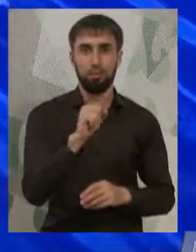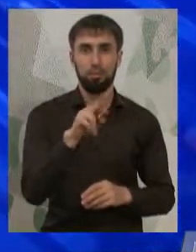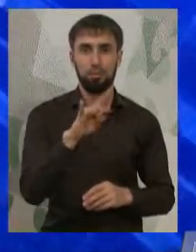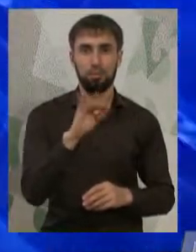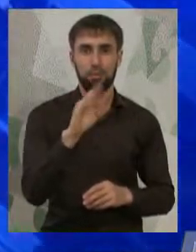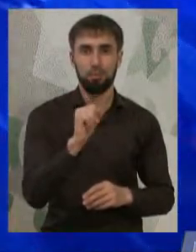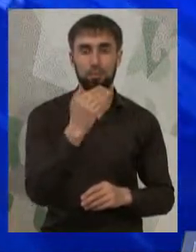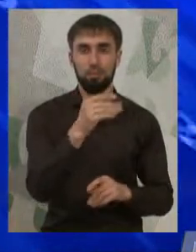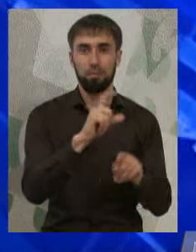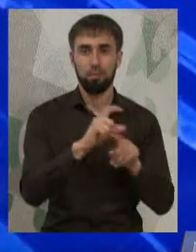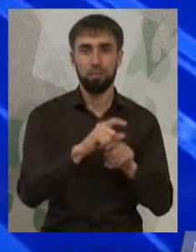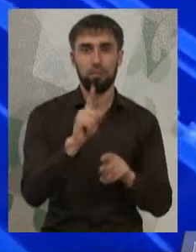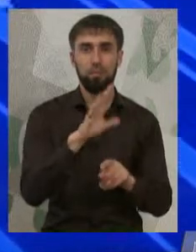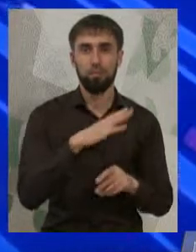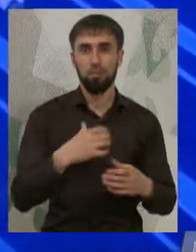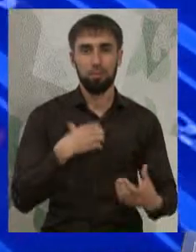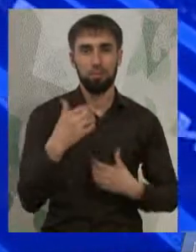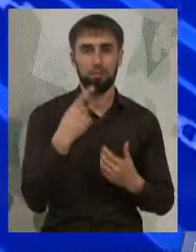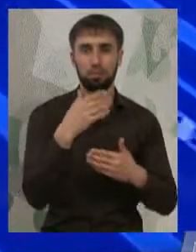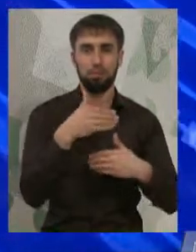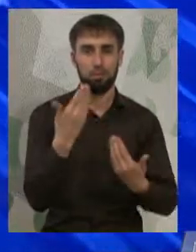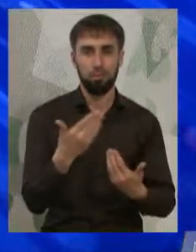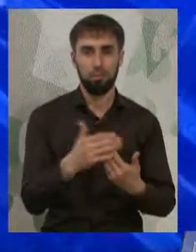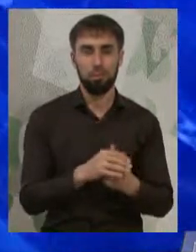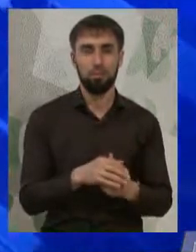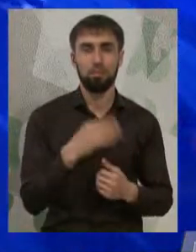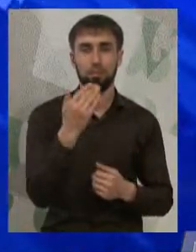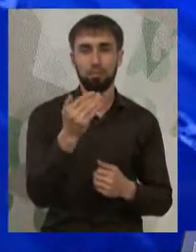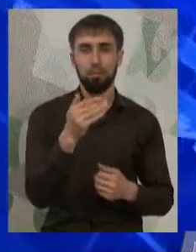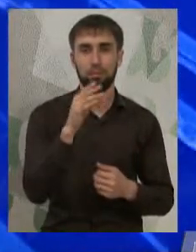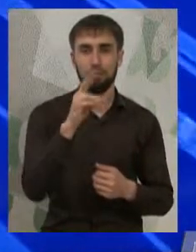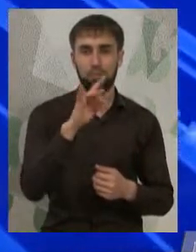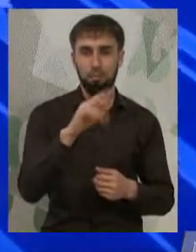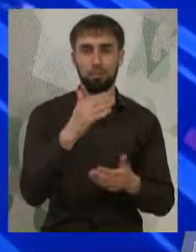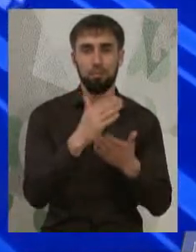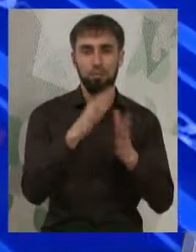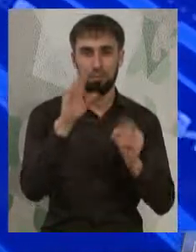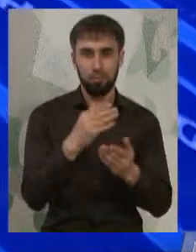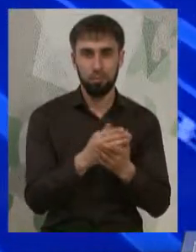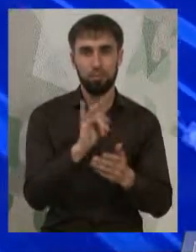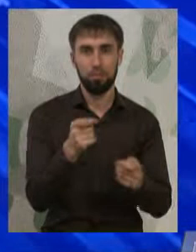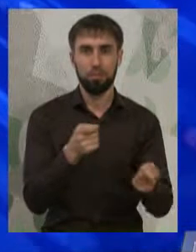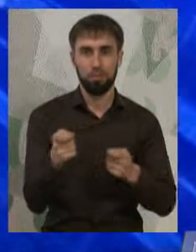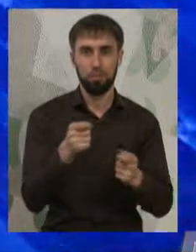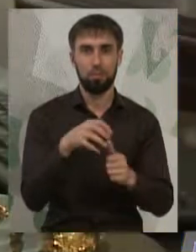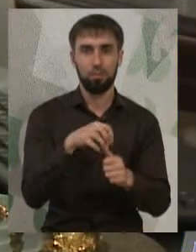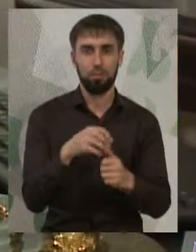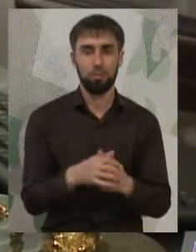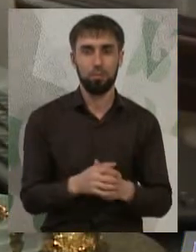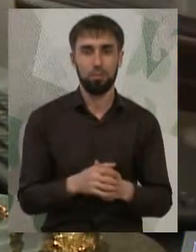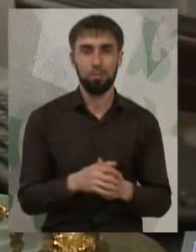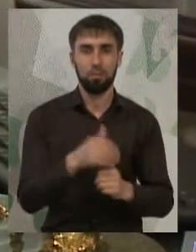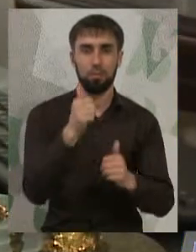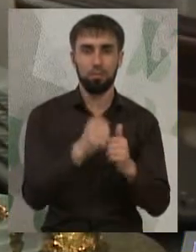ее словам, поводов для паники нет. Ситуация находится на контроле у Министерства здравоохранения и администрации главы.